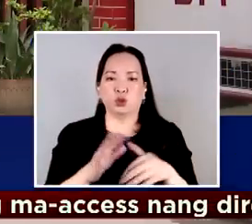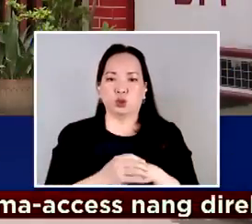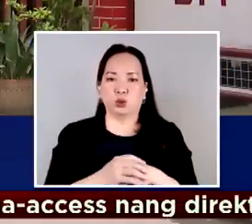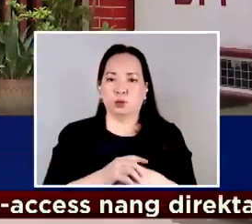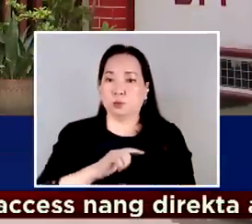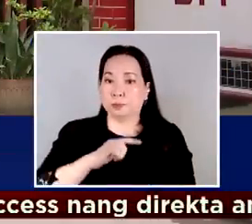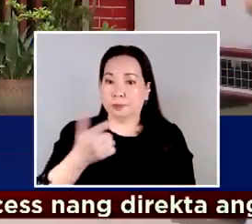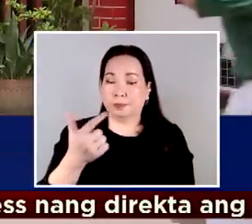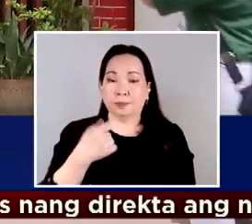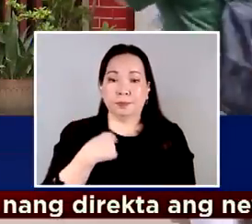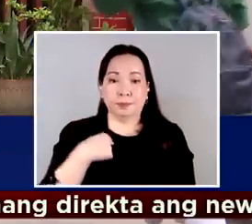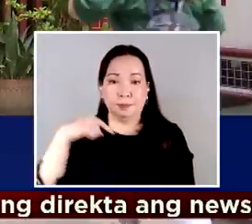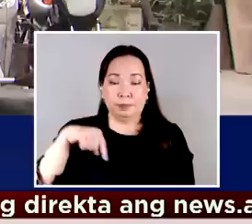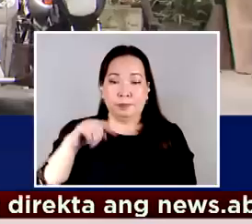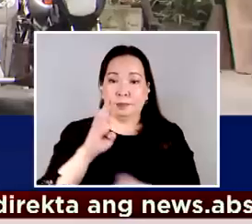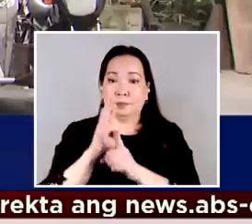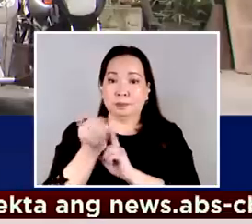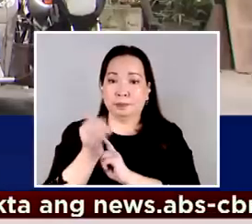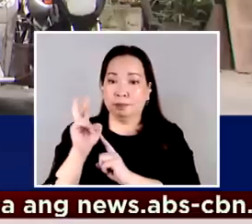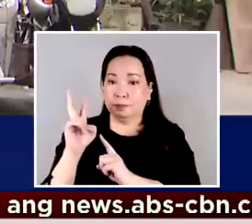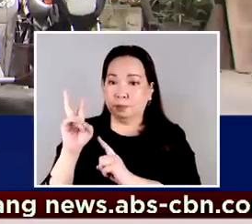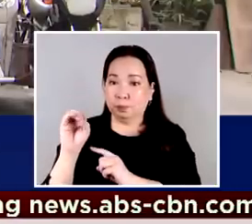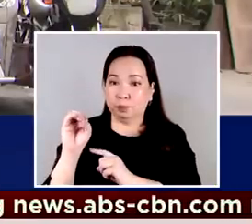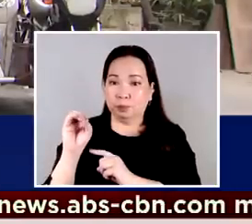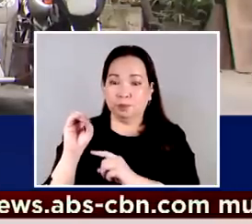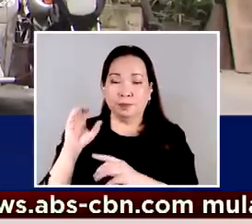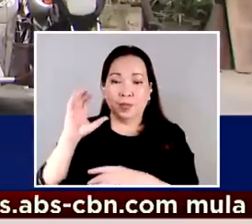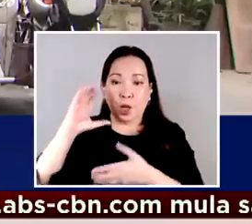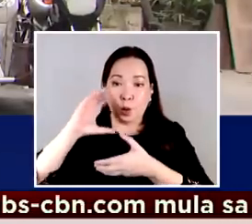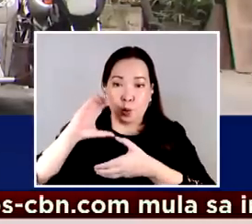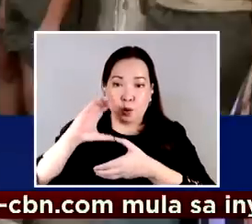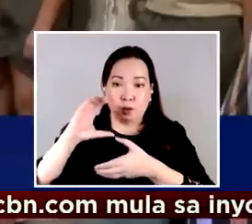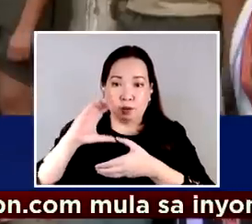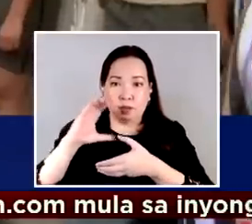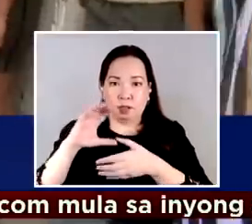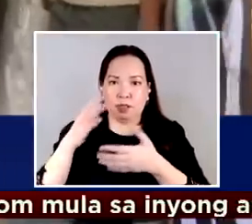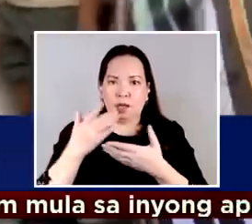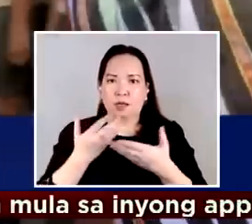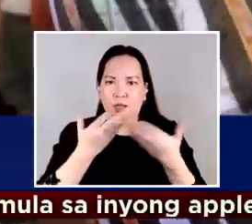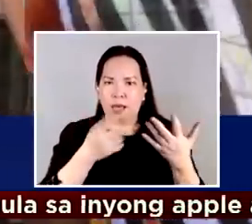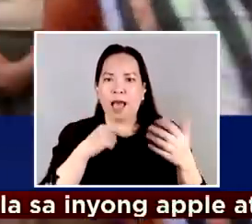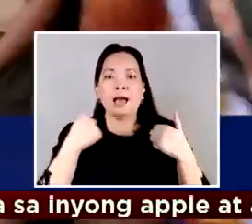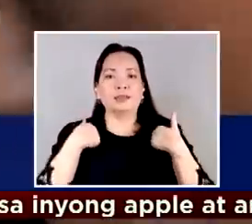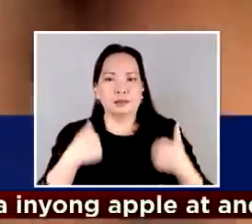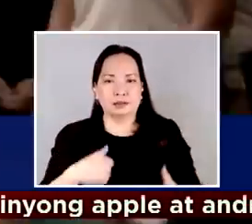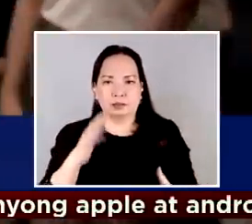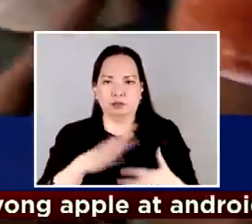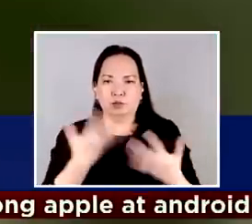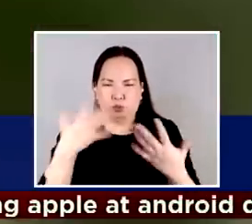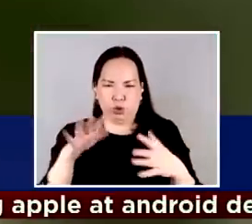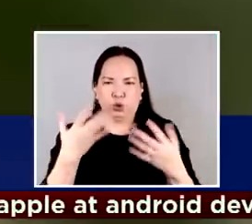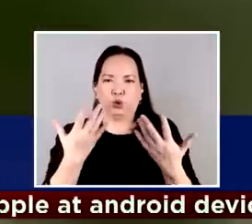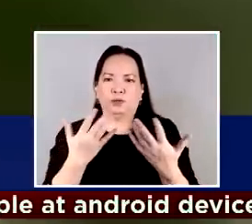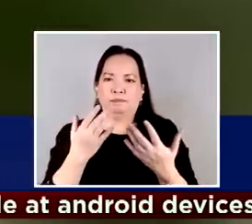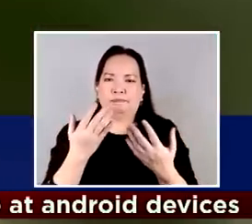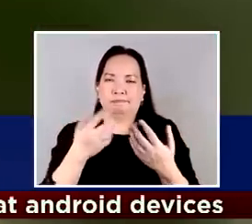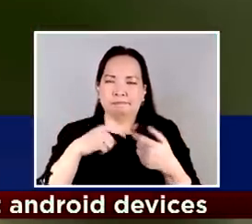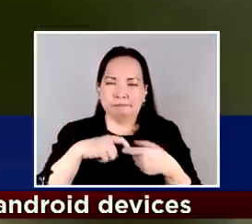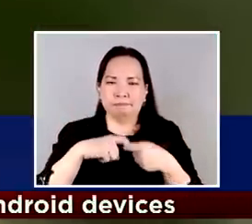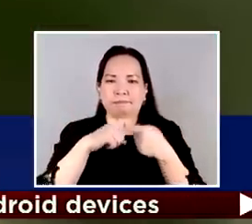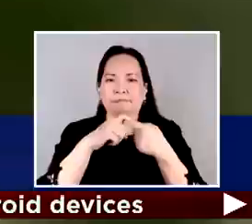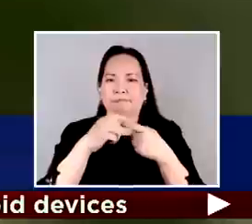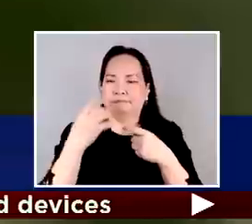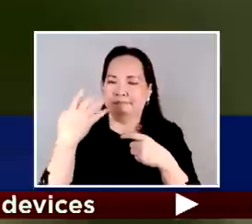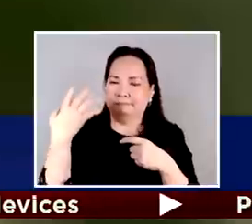Dito sa Barangay 20, Caloocan City, ang huling address ng suspendidong Bureau of Corrections Director General Gerald Bantag. Dito rin nagpunta ang